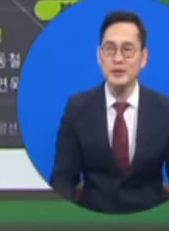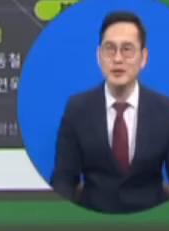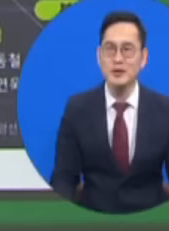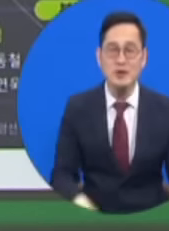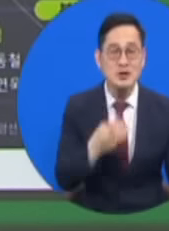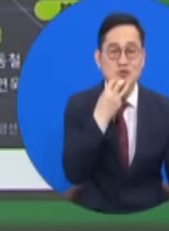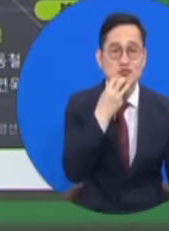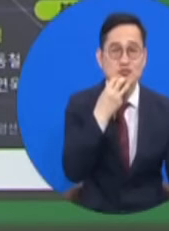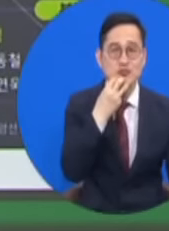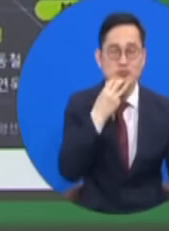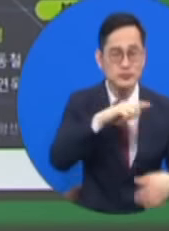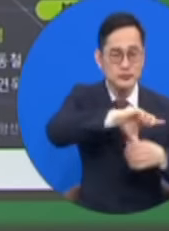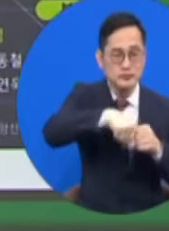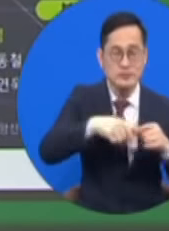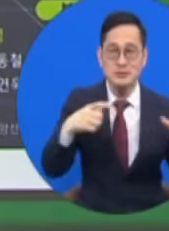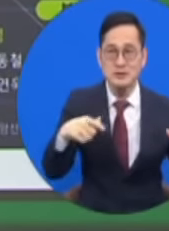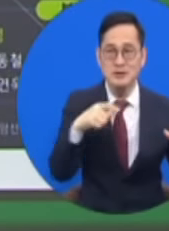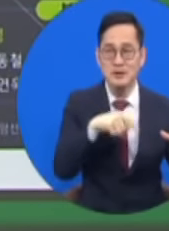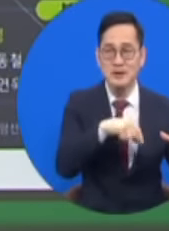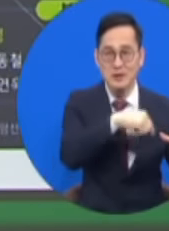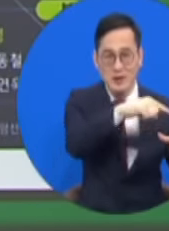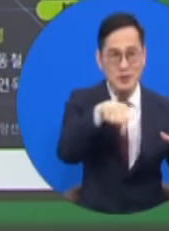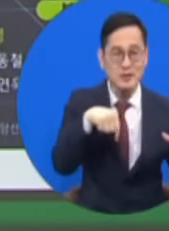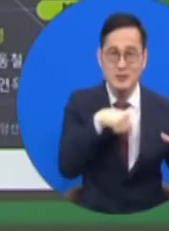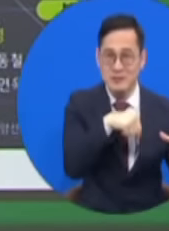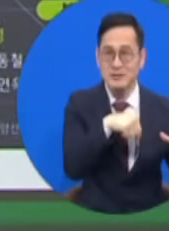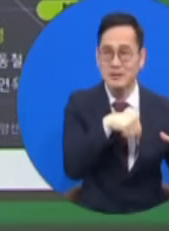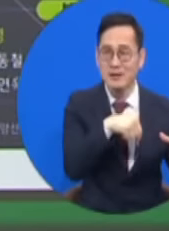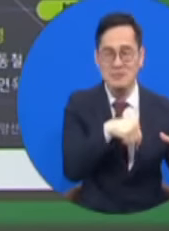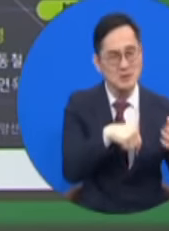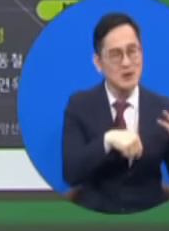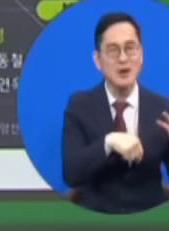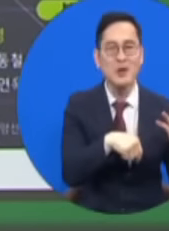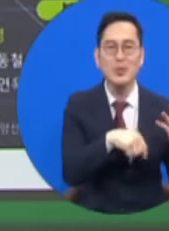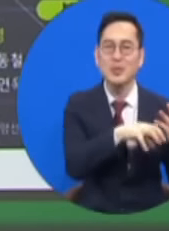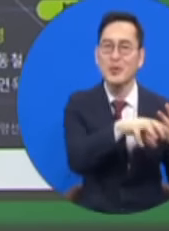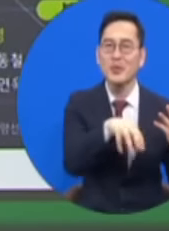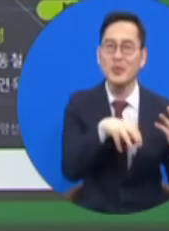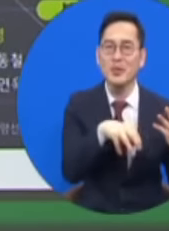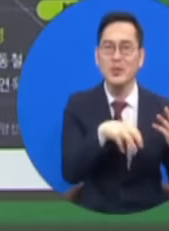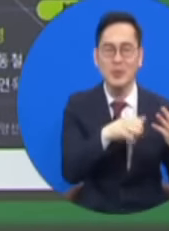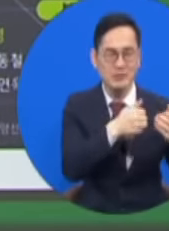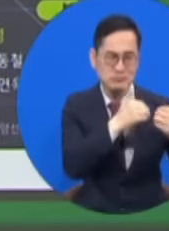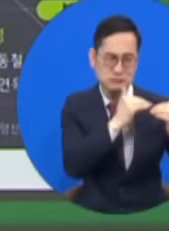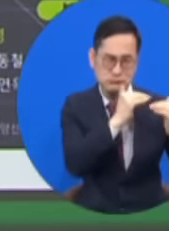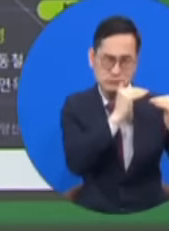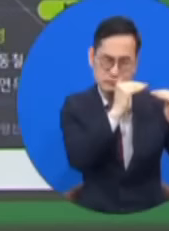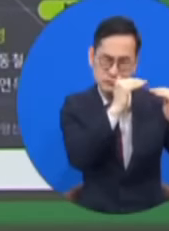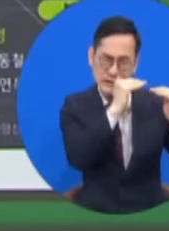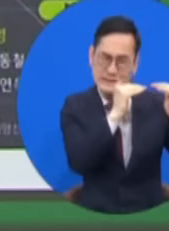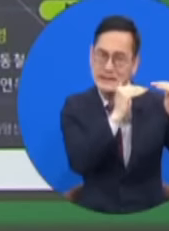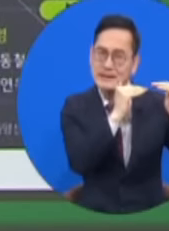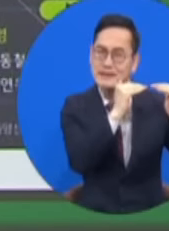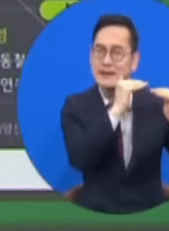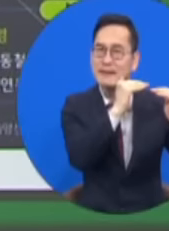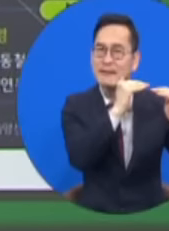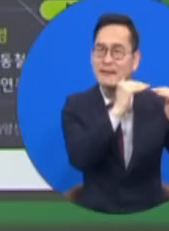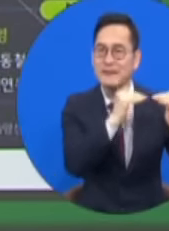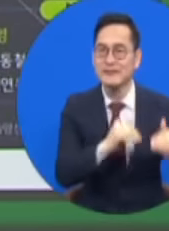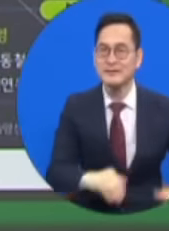후에 한국일보 등이 분석한 초박빙 중에 접전지역의 이 마지막 여론조사 결과도